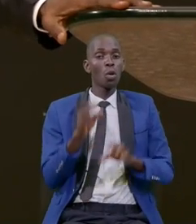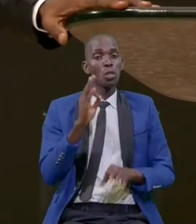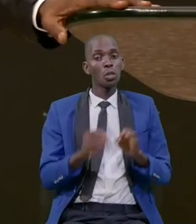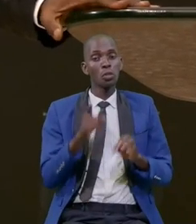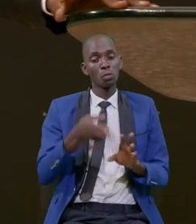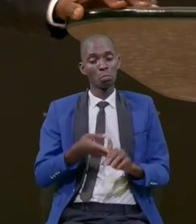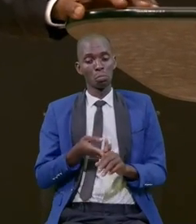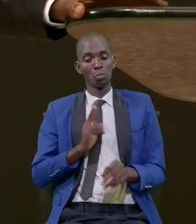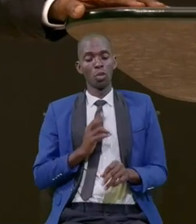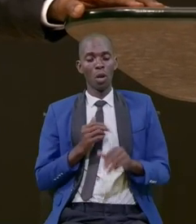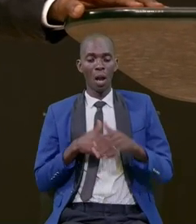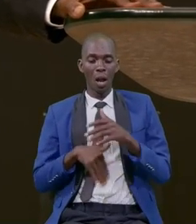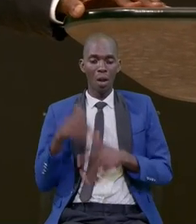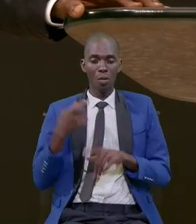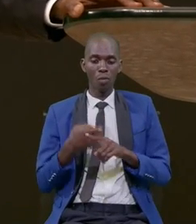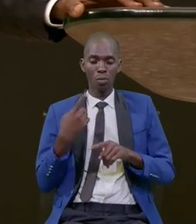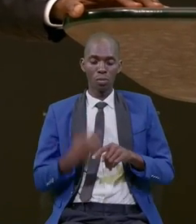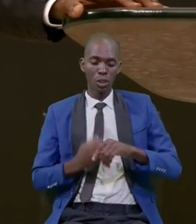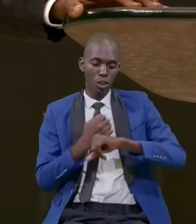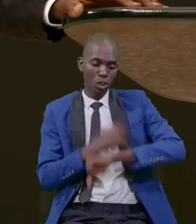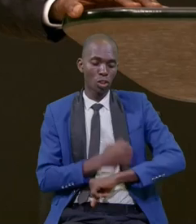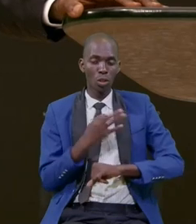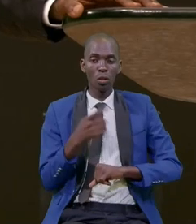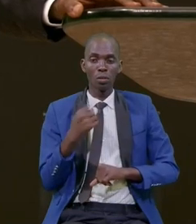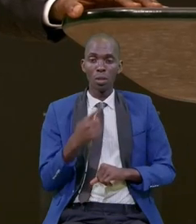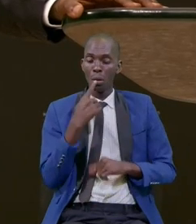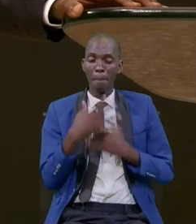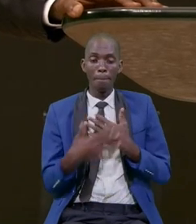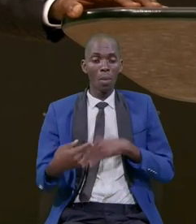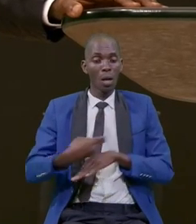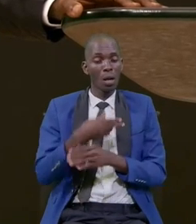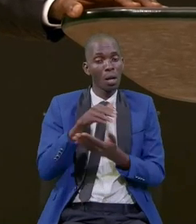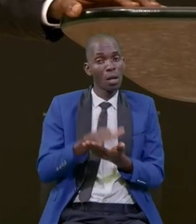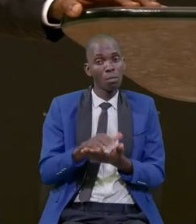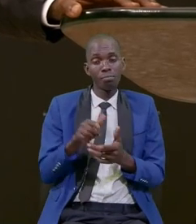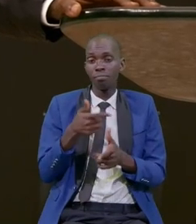sors de la sécurité du sang de l'agneau, le salut